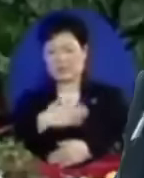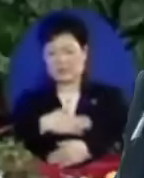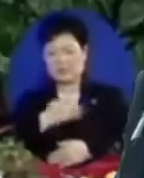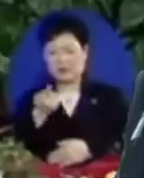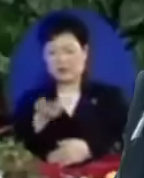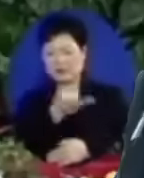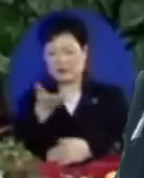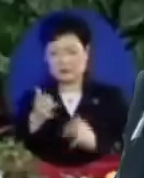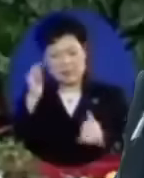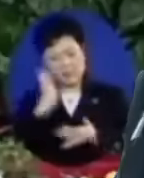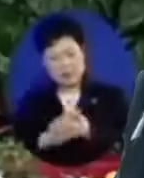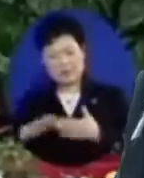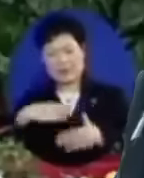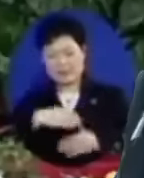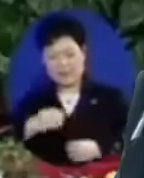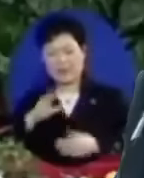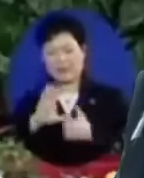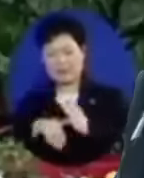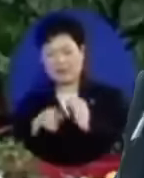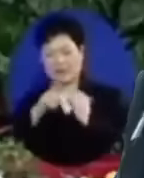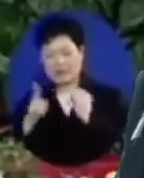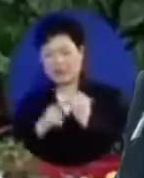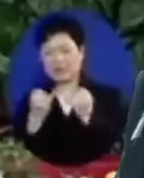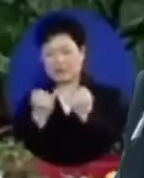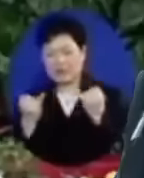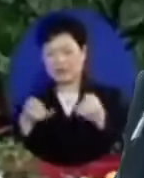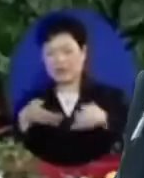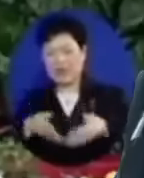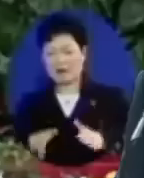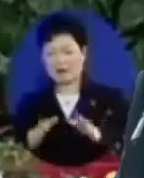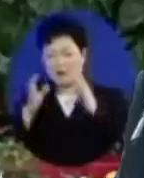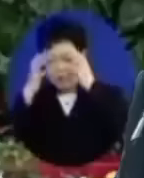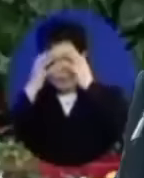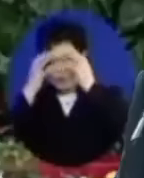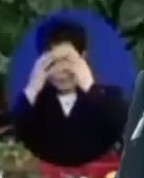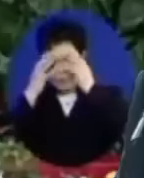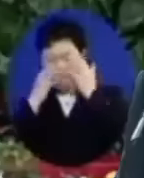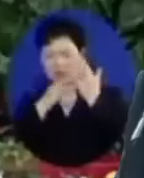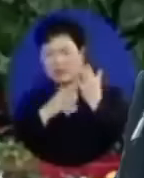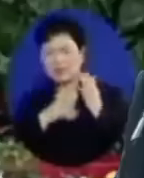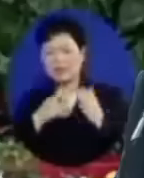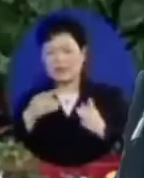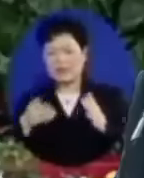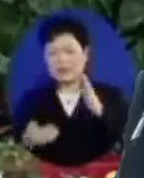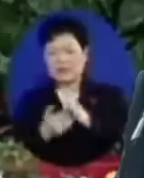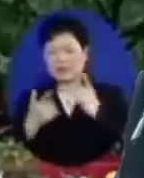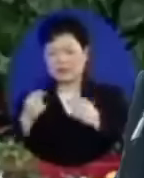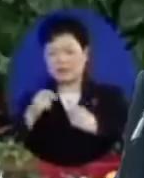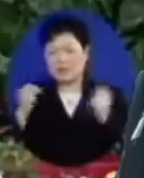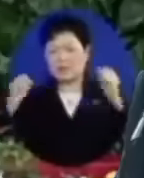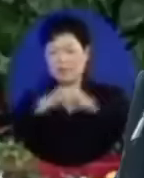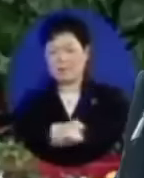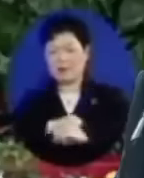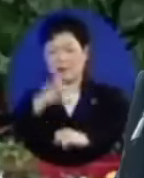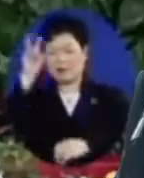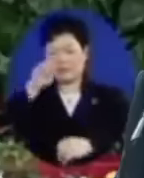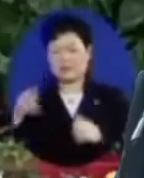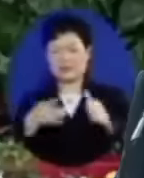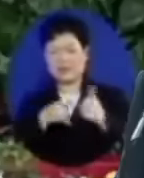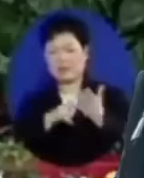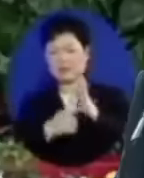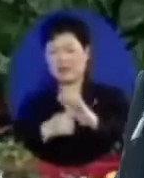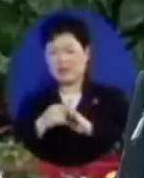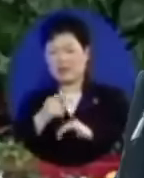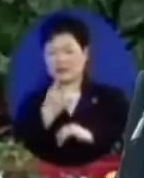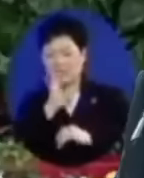평안하다 안전하다 할 그때 임신한 여자에게 해산의 고통이 이름과 같이 멸망이 갑자기 그들에게 이르리니 결코 피하지